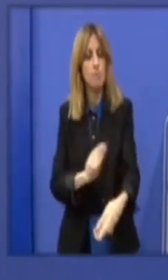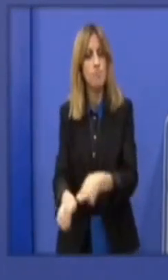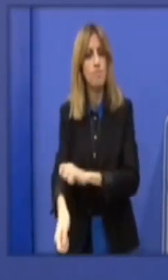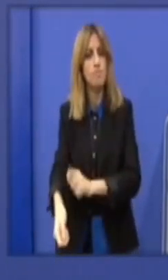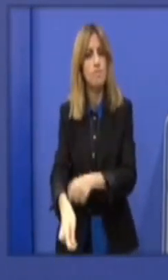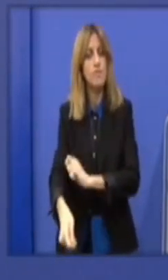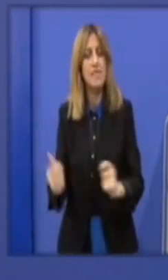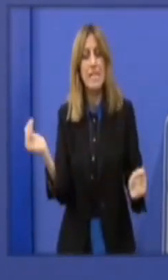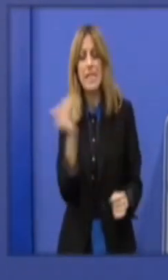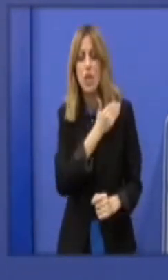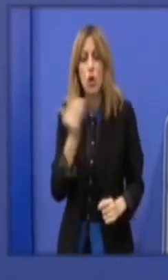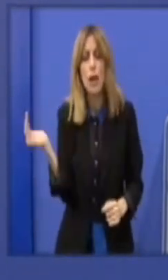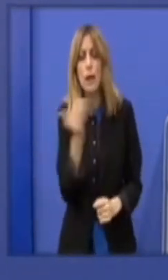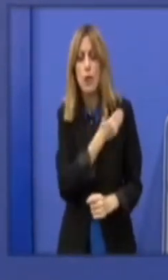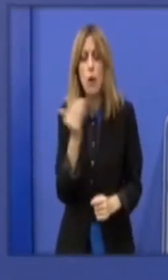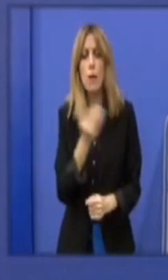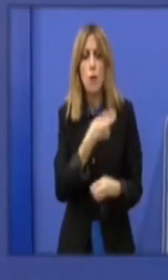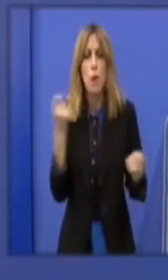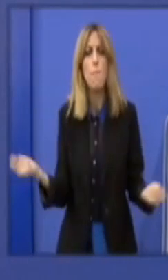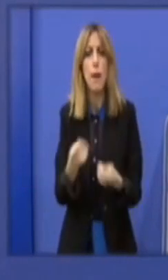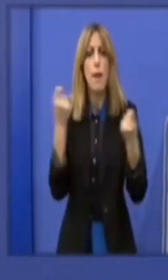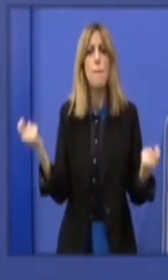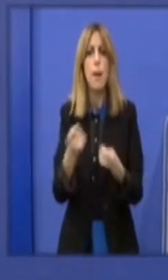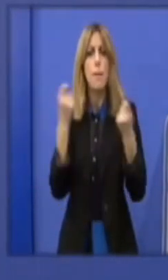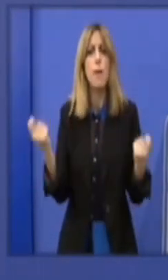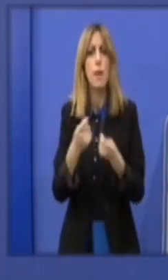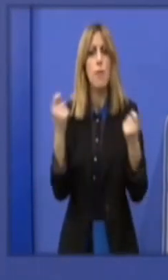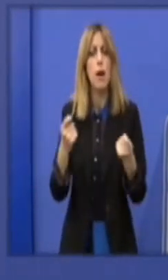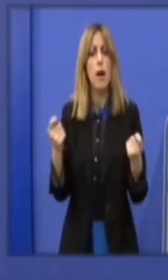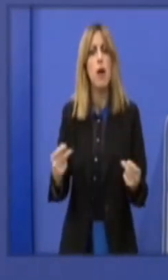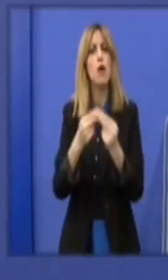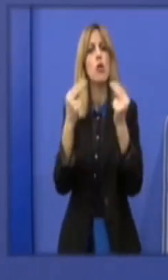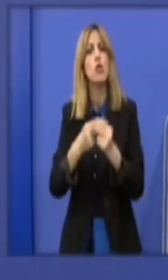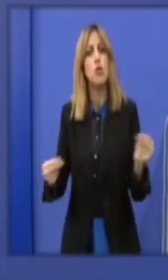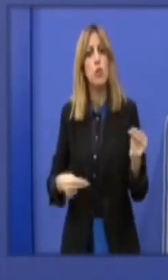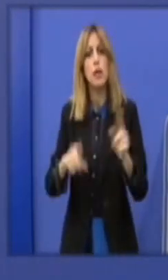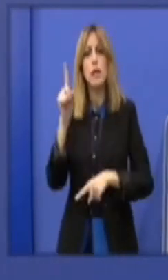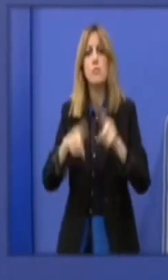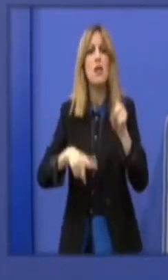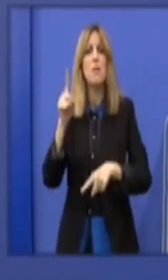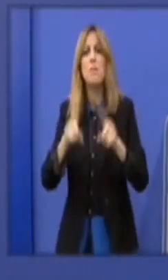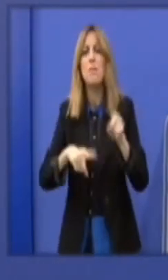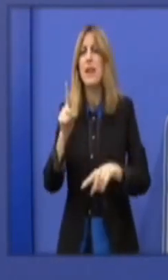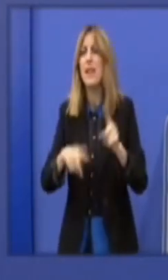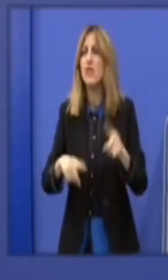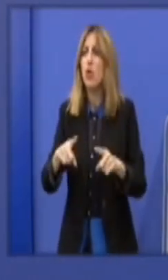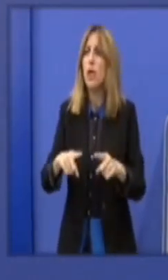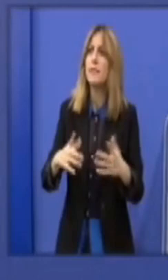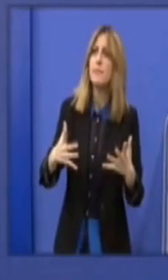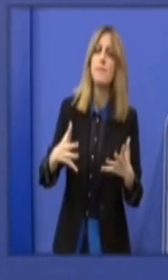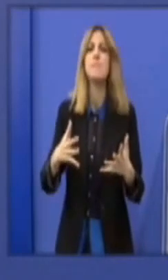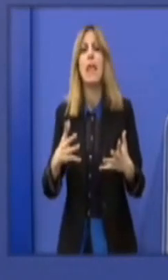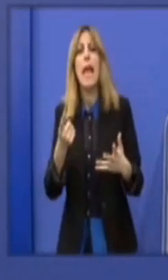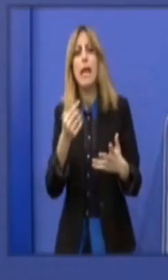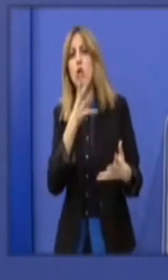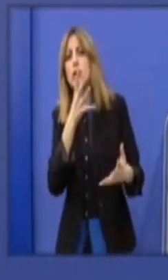τους. Γι' αυτό και η κριτική, καλόπιστη κριτική που απευθύνεται, μοιράζεται.